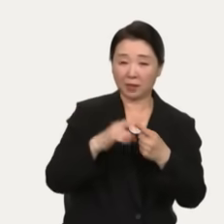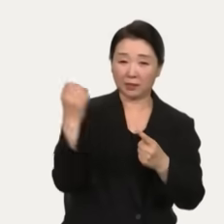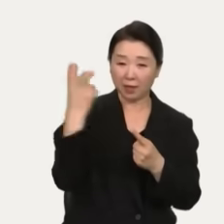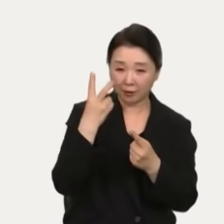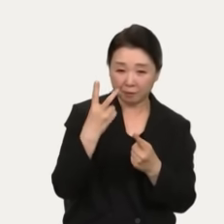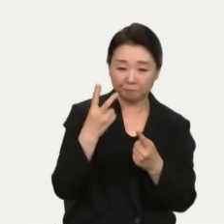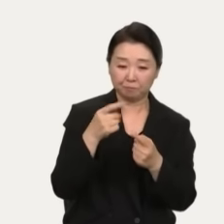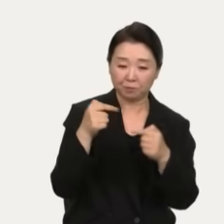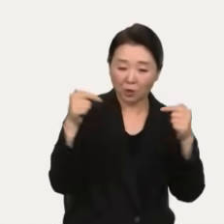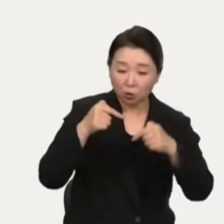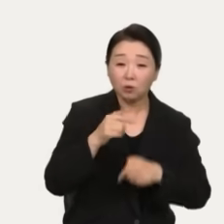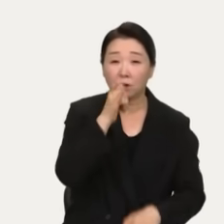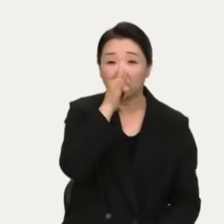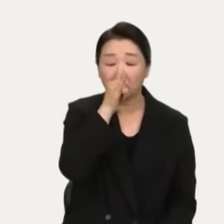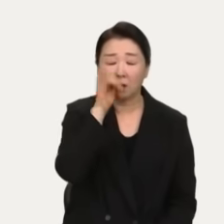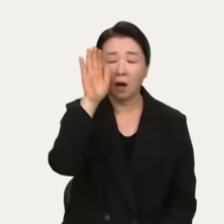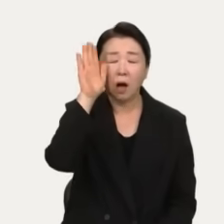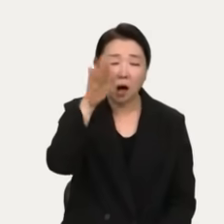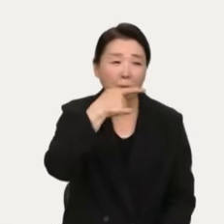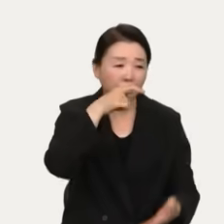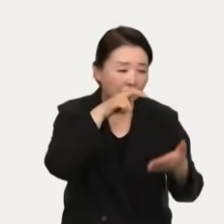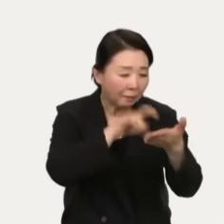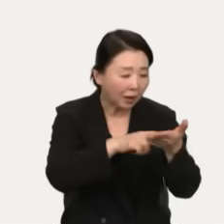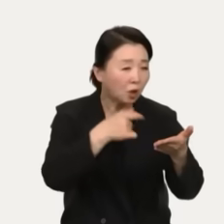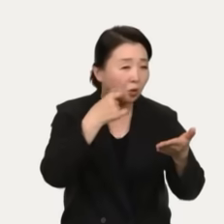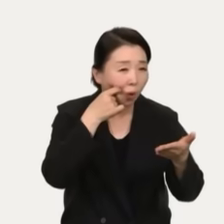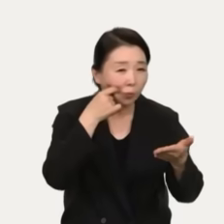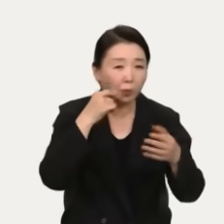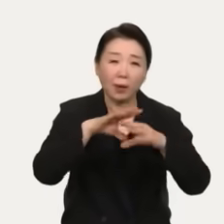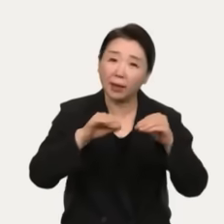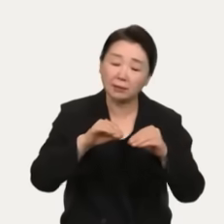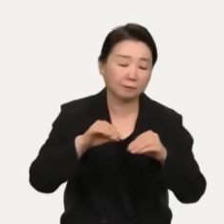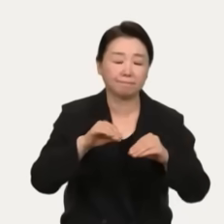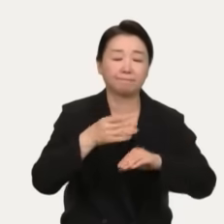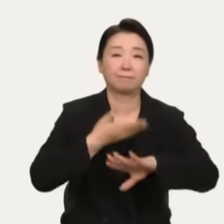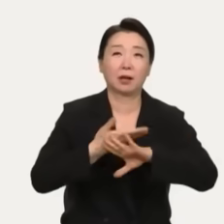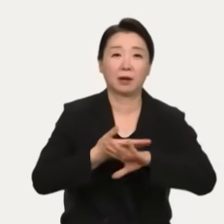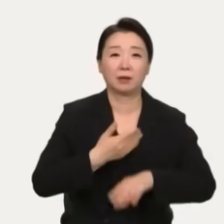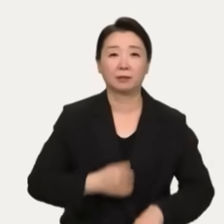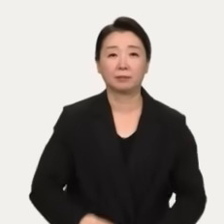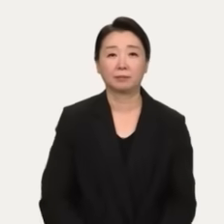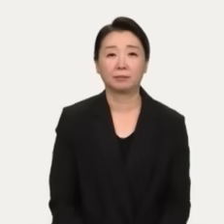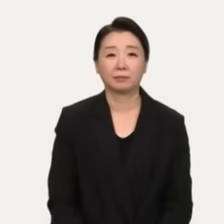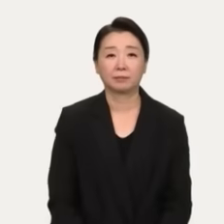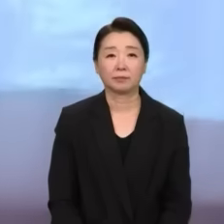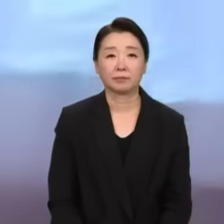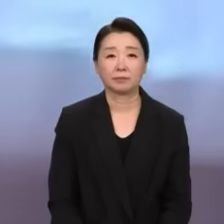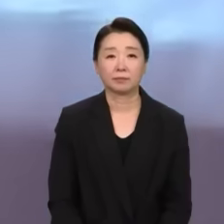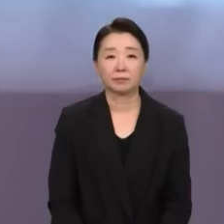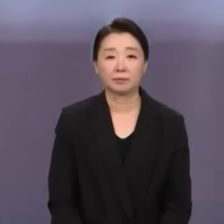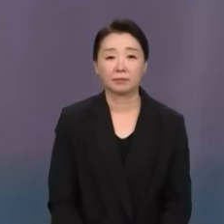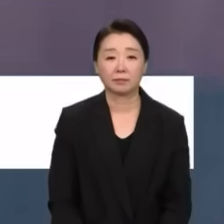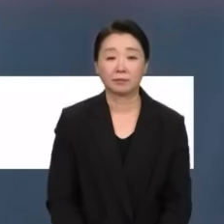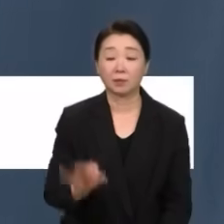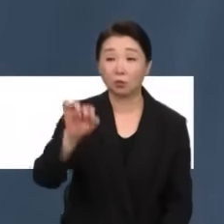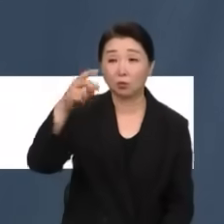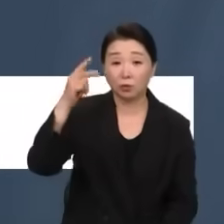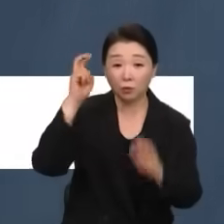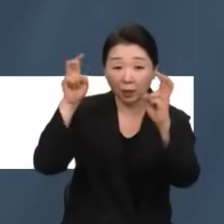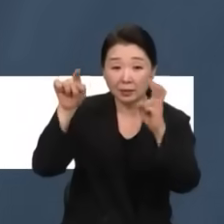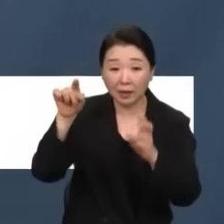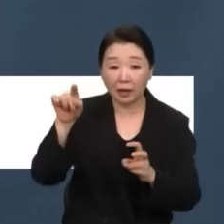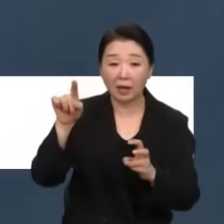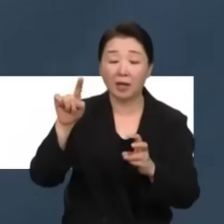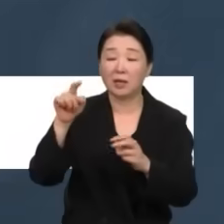과정이었다면 장래성이 없다고 결론 내렸단 해석은 사실관계에 부합하지 않는다고 강조했습니다 우드 사이드가